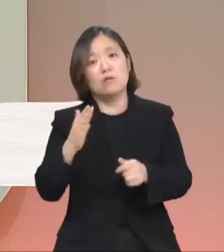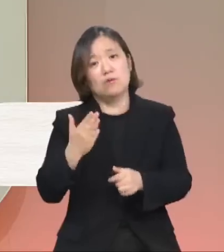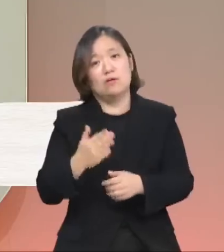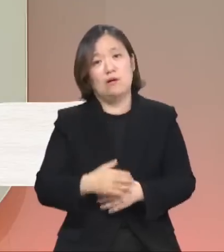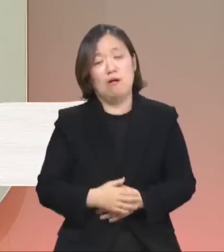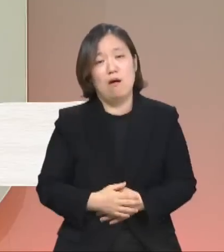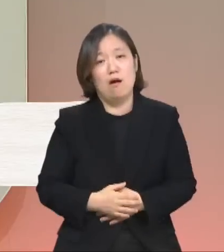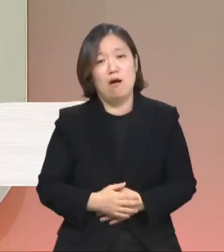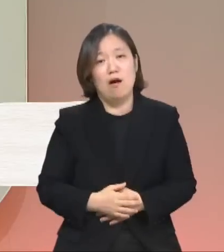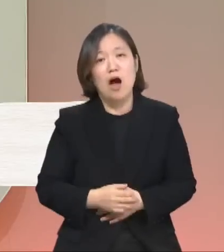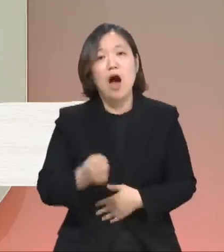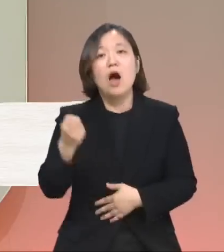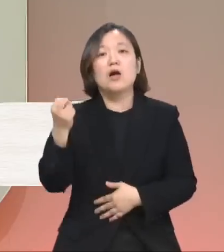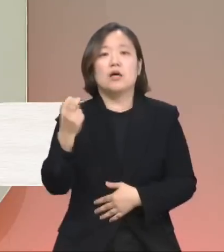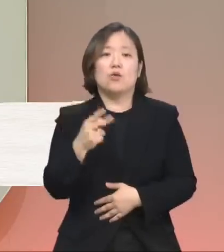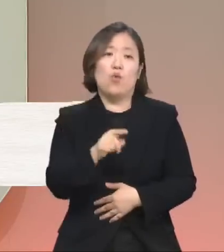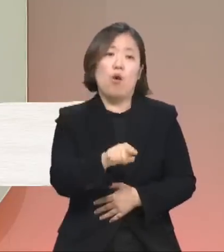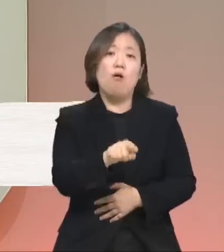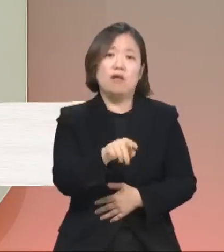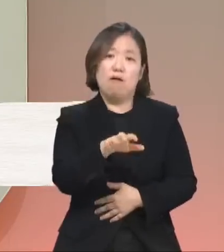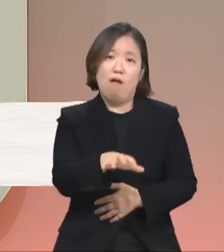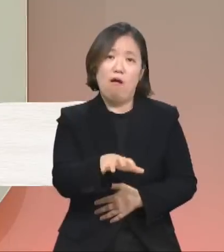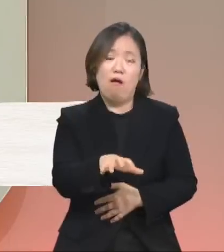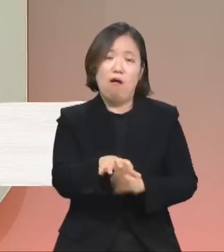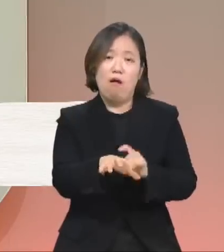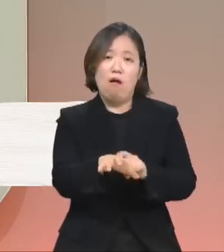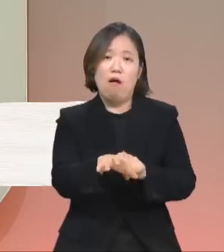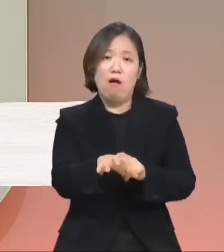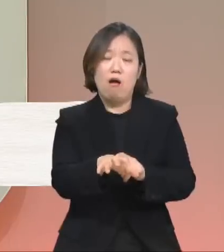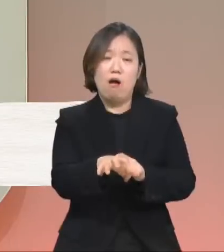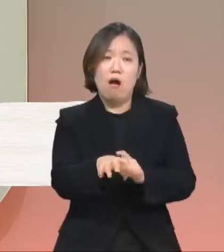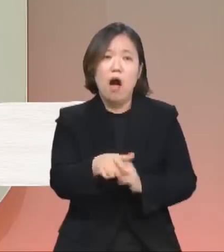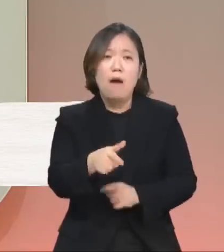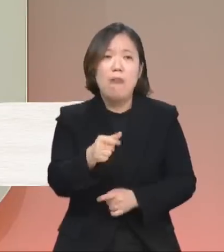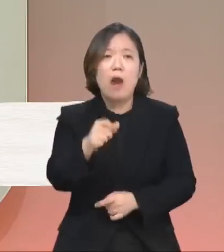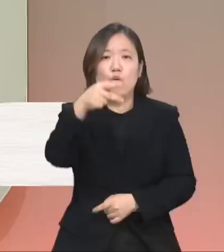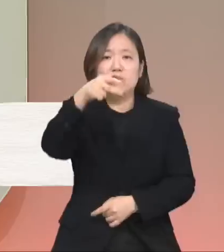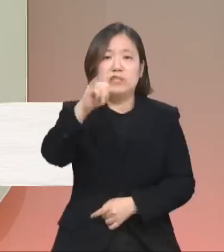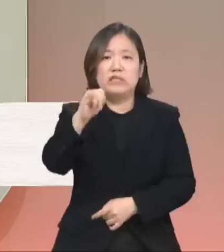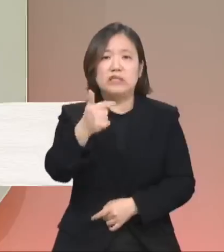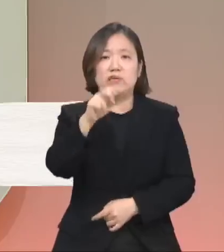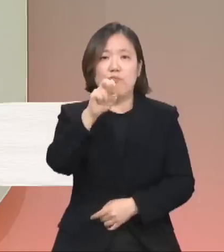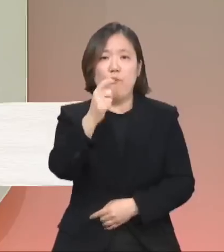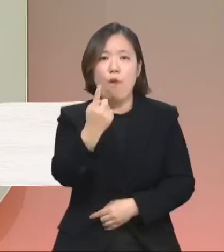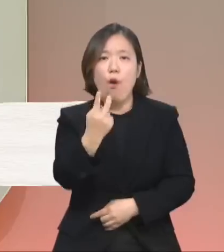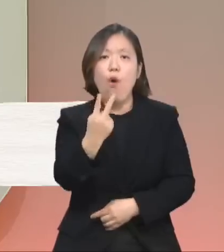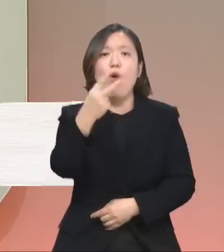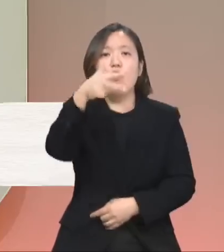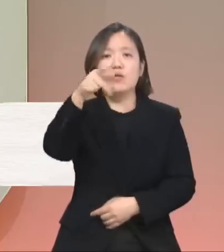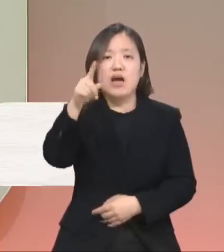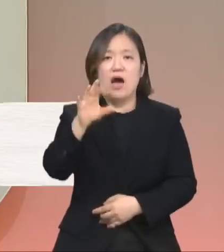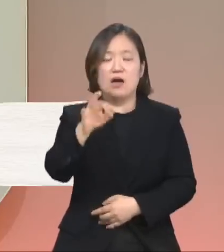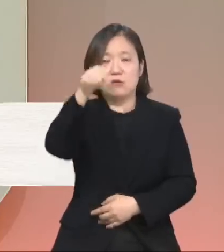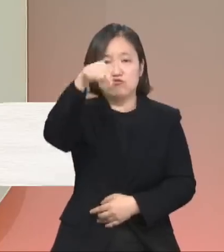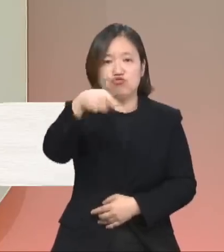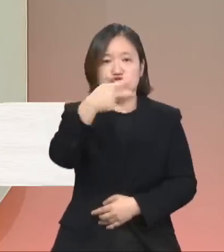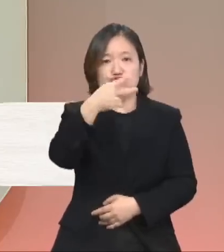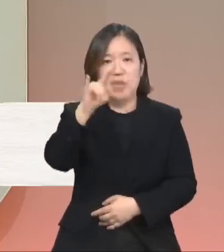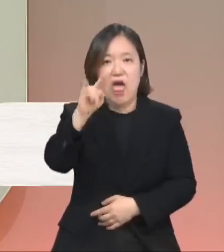그리고 저는 그 자리에서 신묘장구대다라니를 독송하였습니다